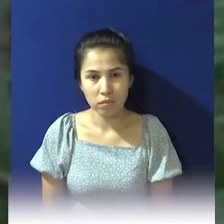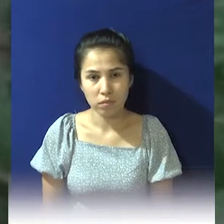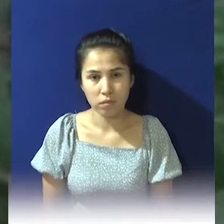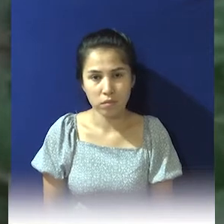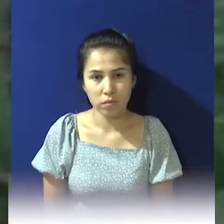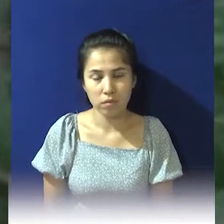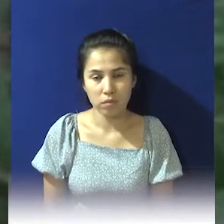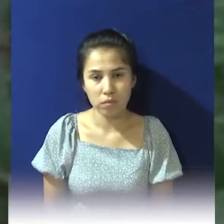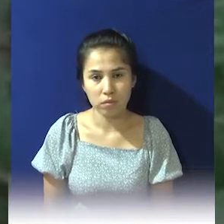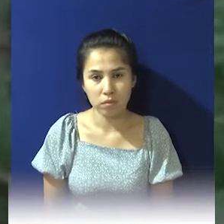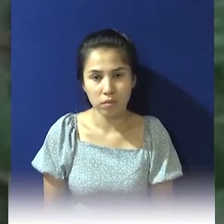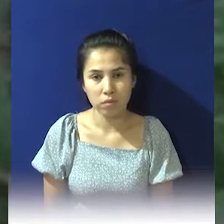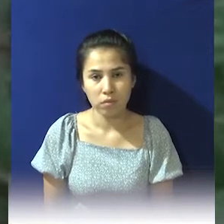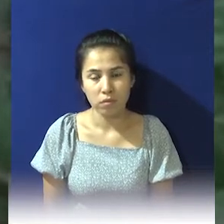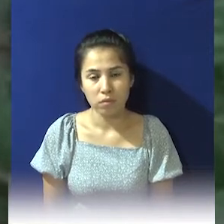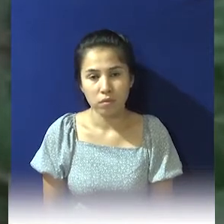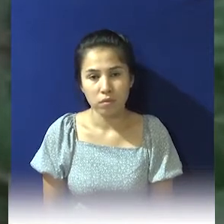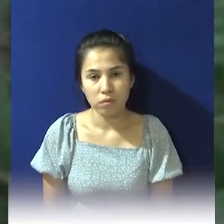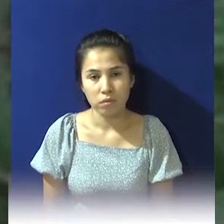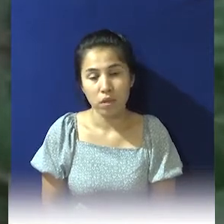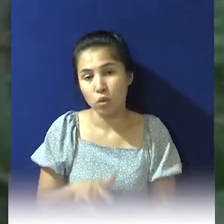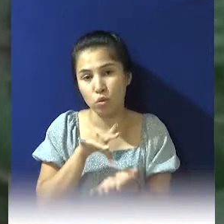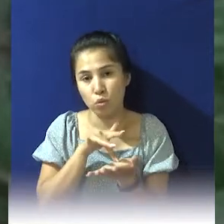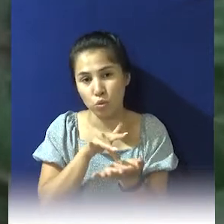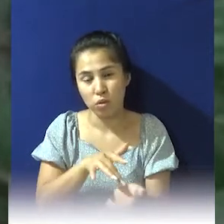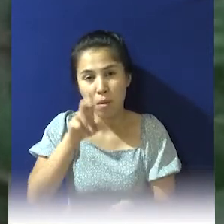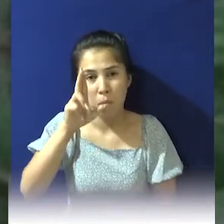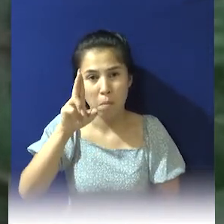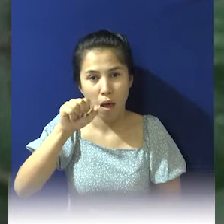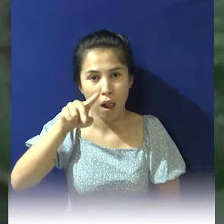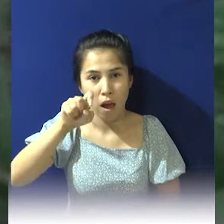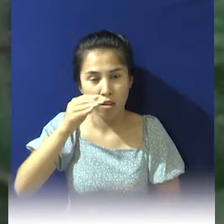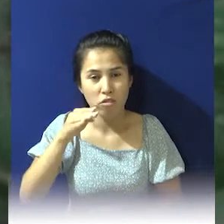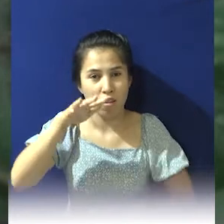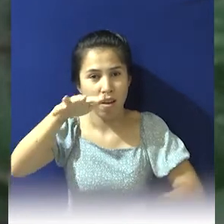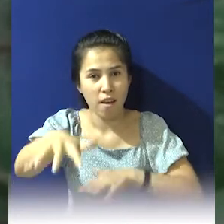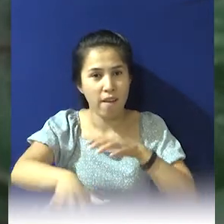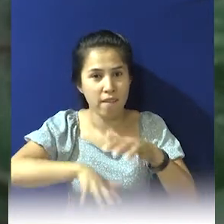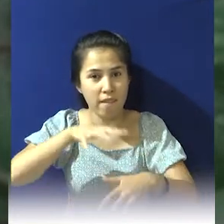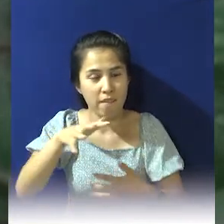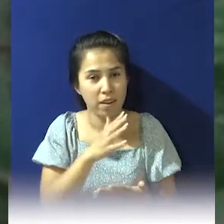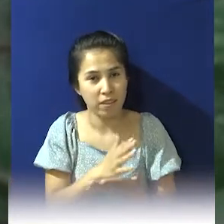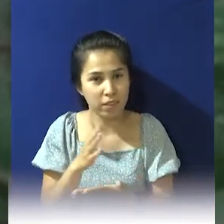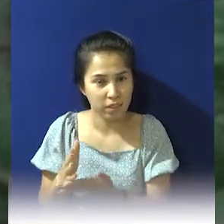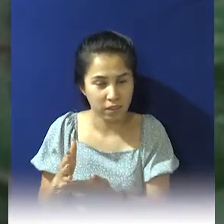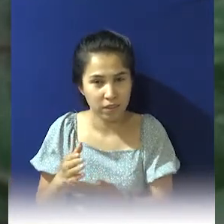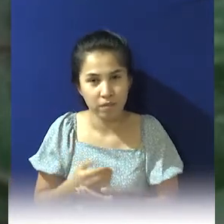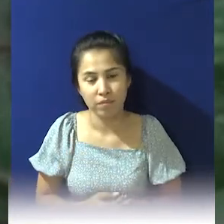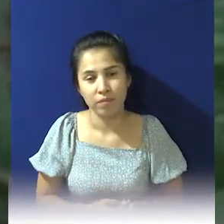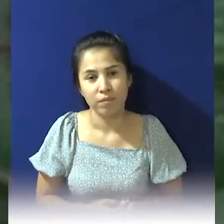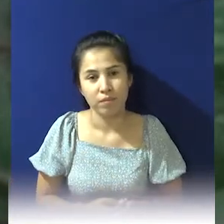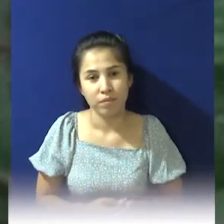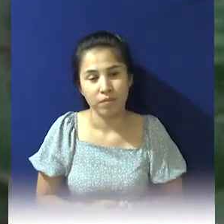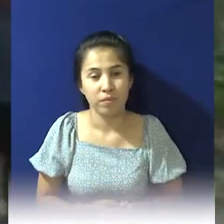от сквозного прогорания. Там должно быть снять специальное уплотнение, чтобы пламя не распространялось. Это, об этом даже и говорить